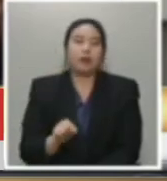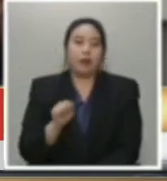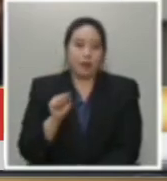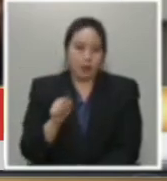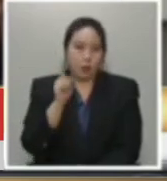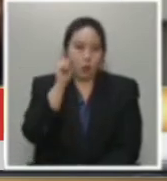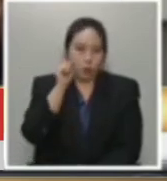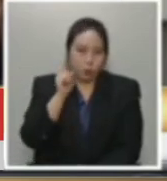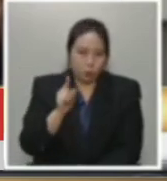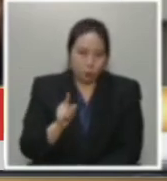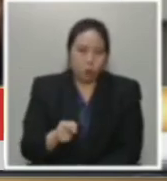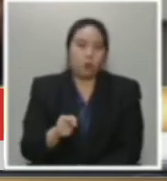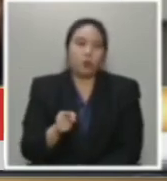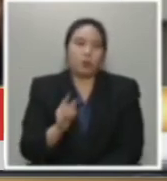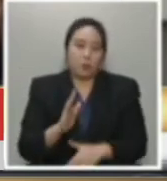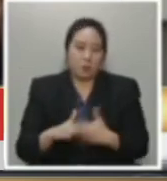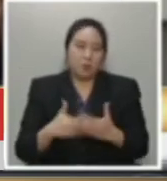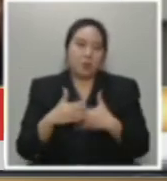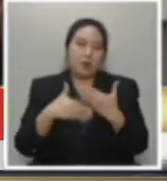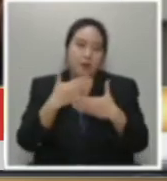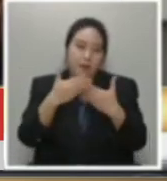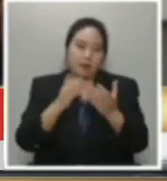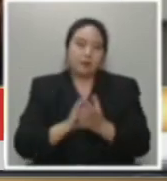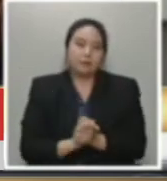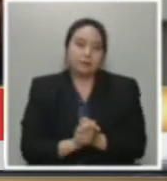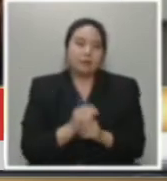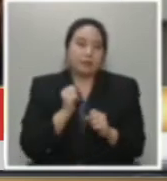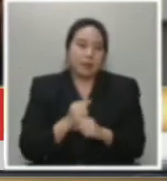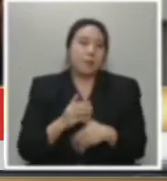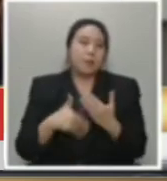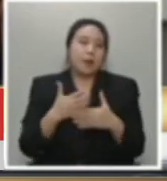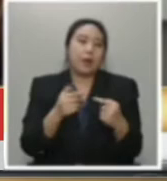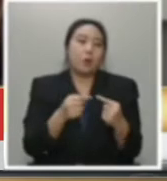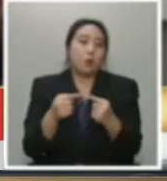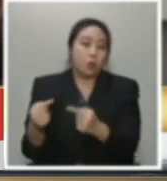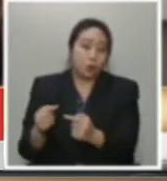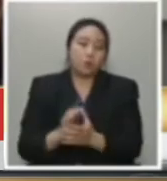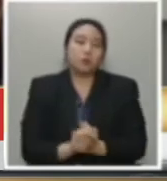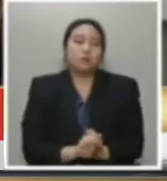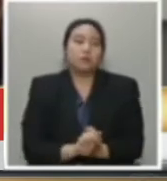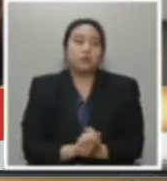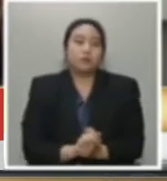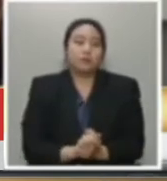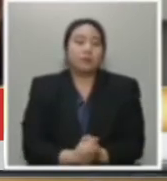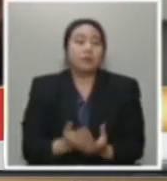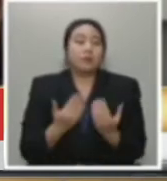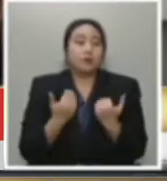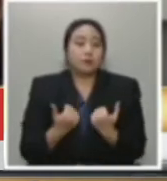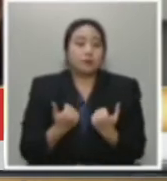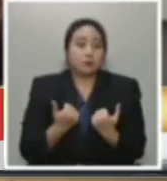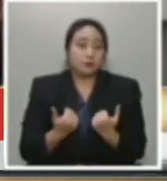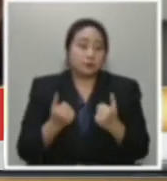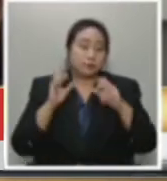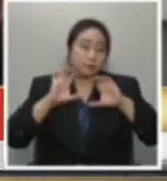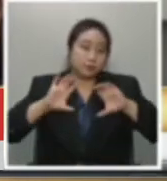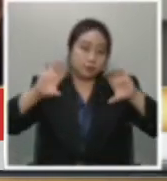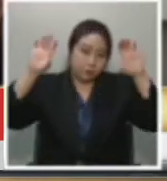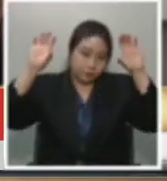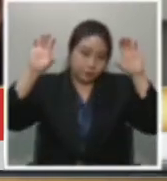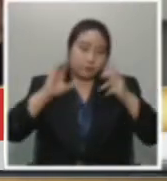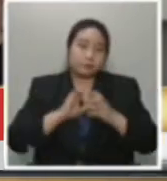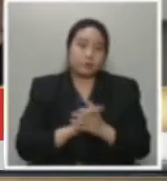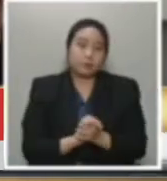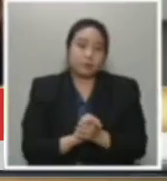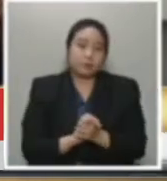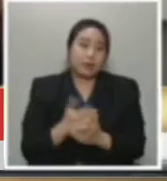ะต้องพัฒนาต่อไปค่ะและเดี๋ยวนี้นั้นรัฐบาล